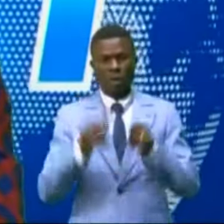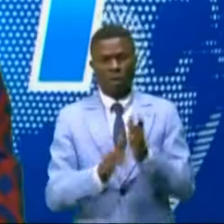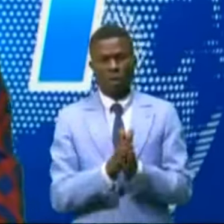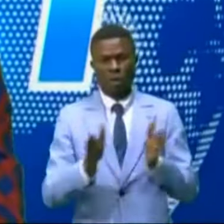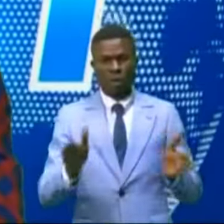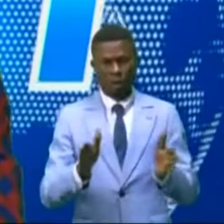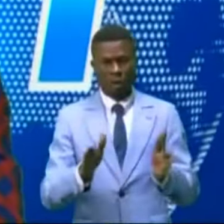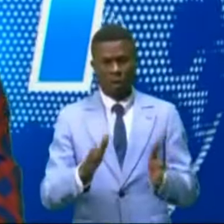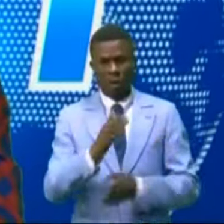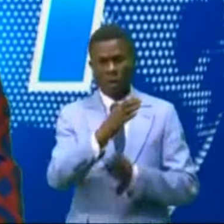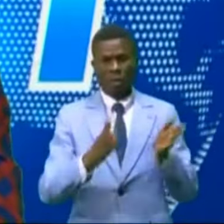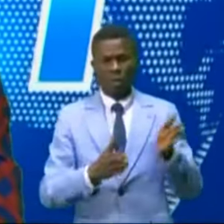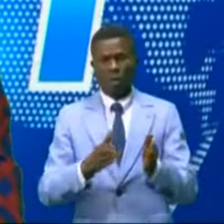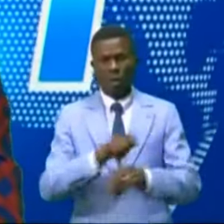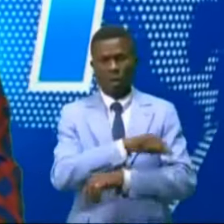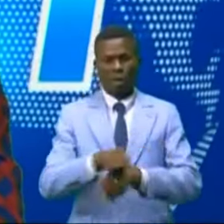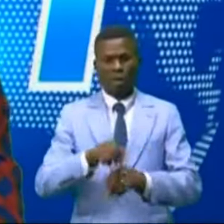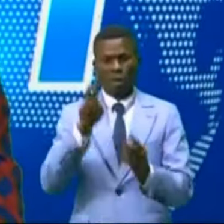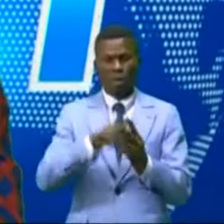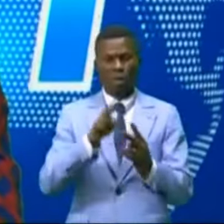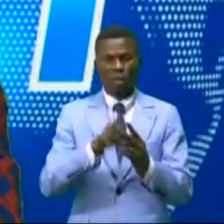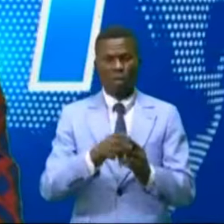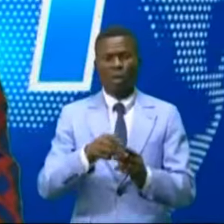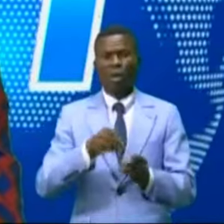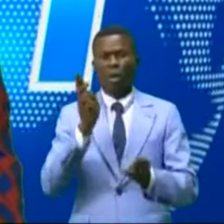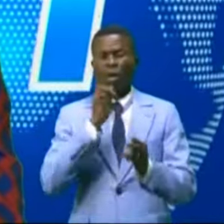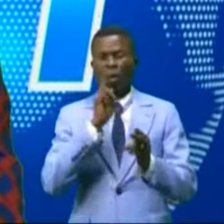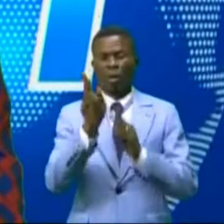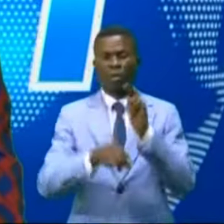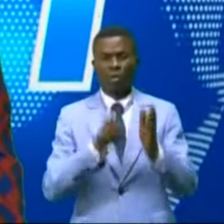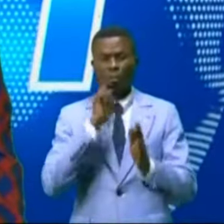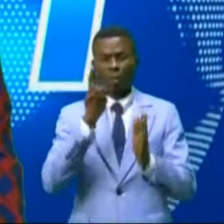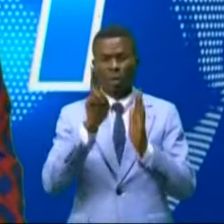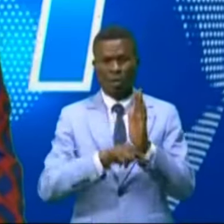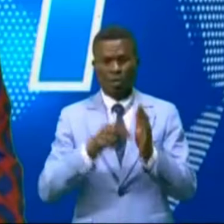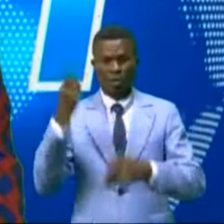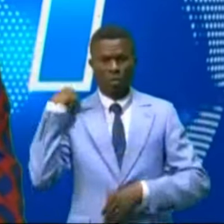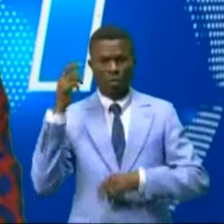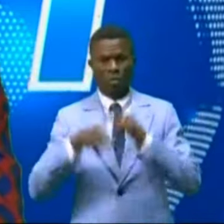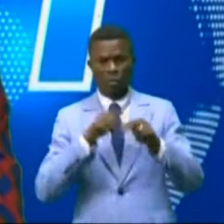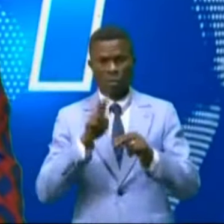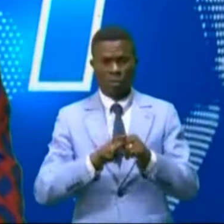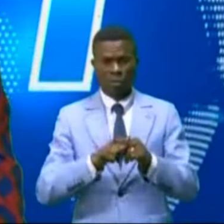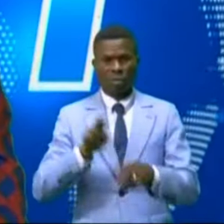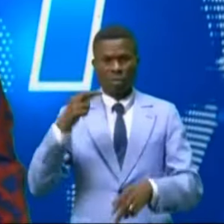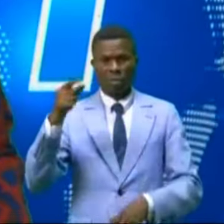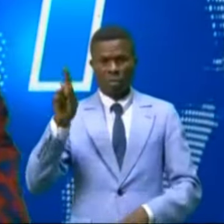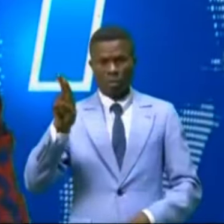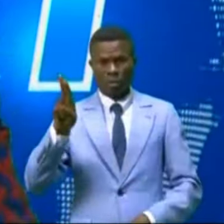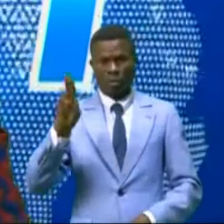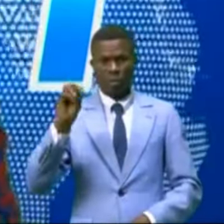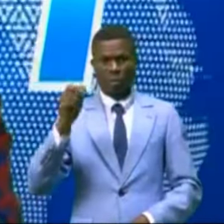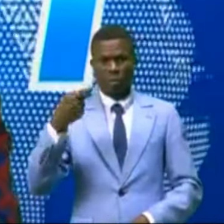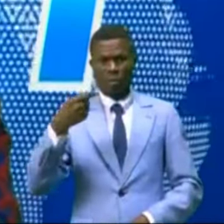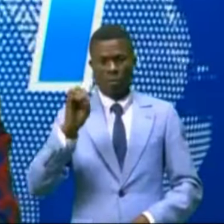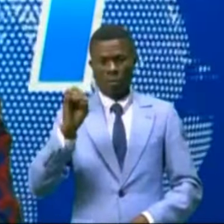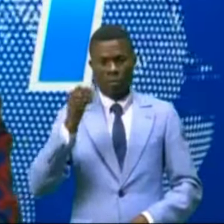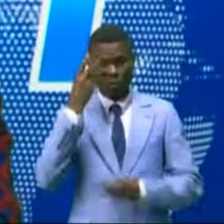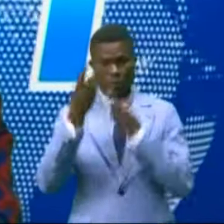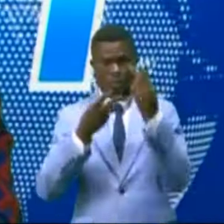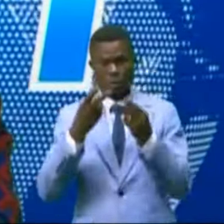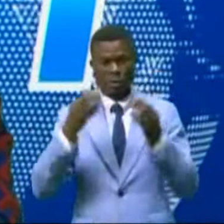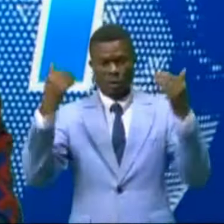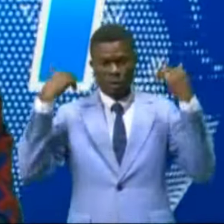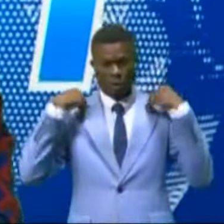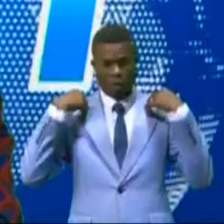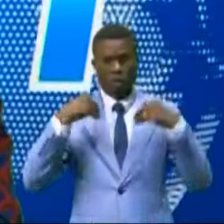Keur du bureau provisoire à la chambre et basse du Parlement le député national Ron Roger bimoil a effectué une visite aux différents